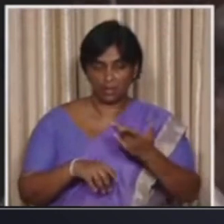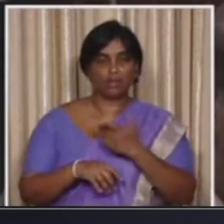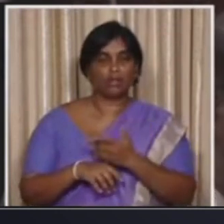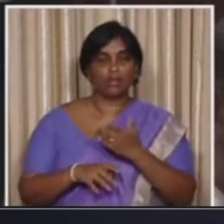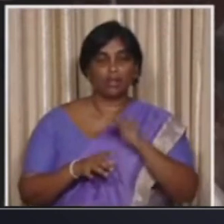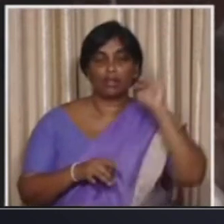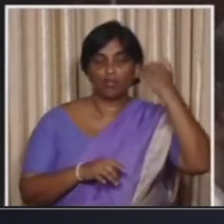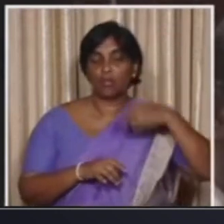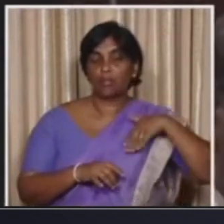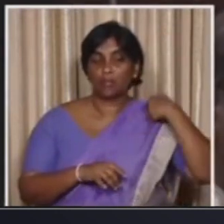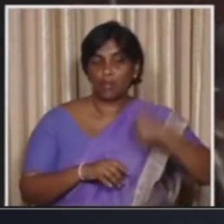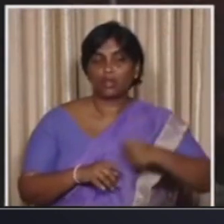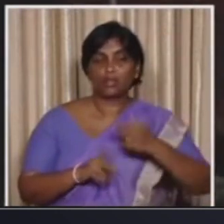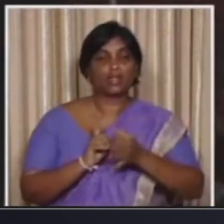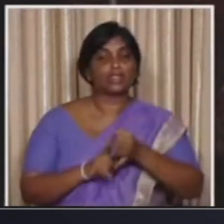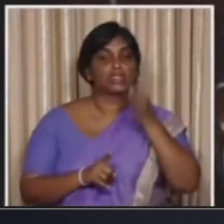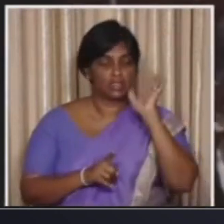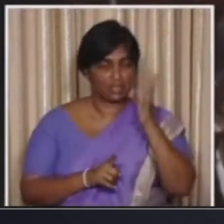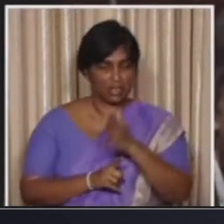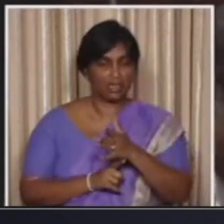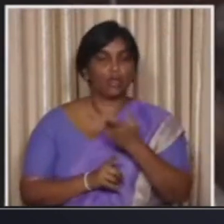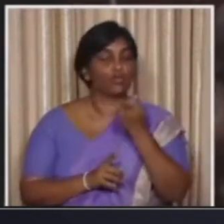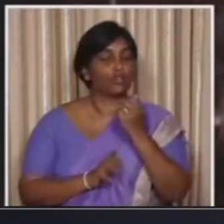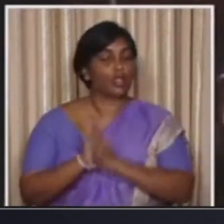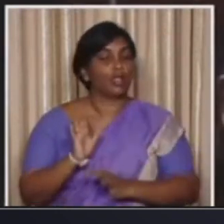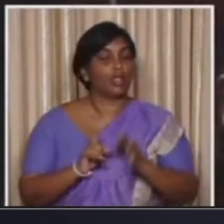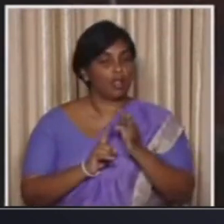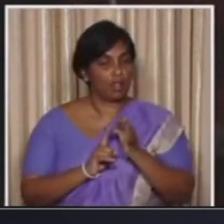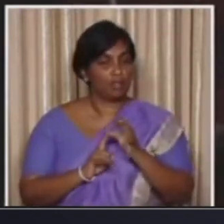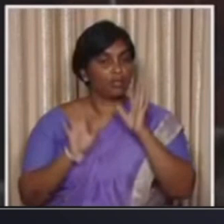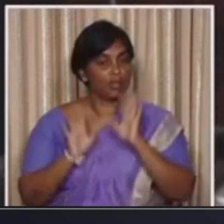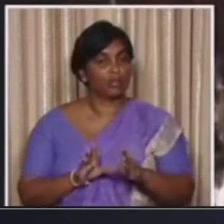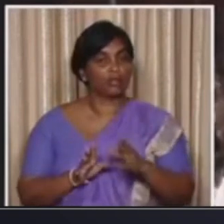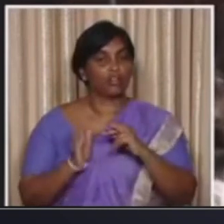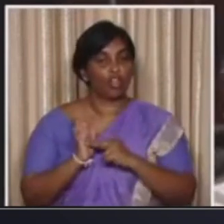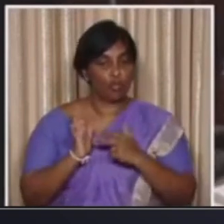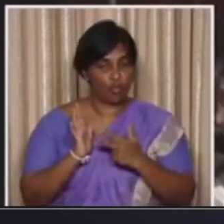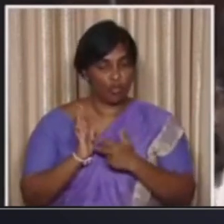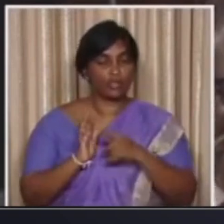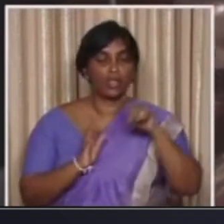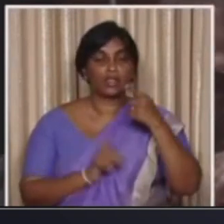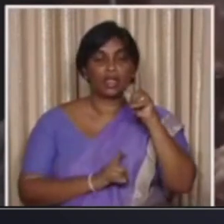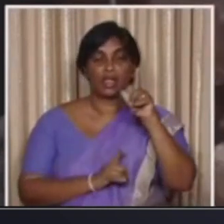කවුද ප්‍රධානියා මේ රටේ ජනාධිපතිතුමා මුදල් ඇමතිතුමා හැබැයි ව්‍යාපෘති